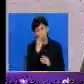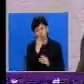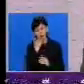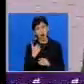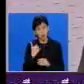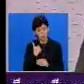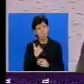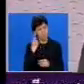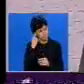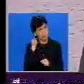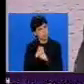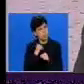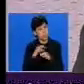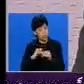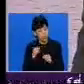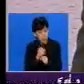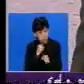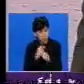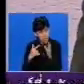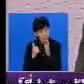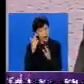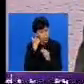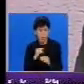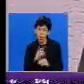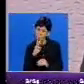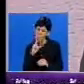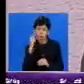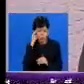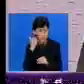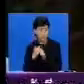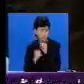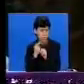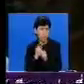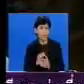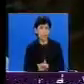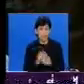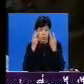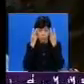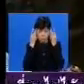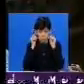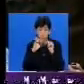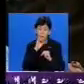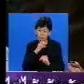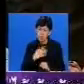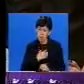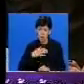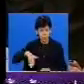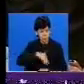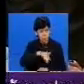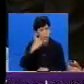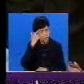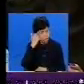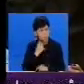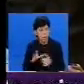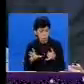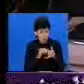ะจะสามารถขยายกำลังการผลิตได้มากถึง60ล้านโดสต่อปีนายกรัฐมนตรีค่ะยังขอให้ทุกคนระหนักในปัญห